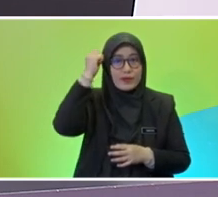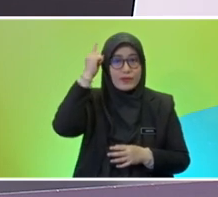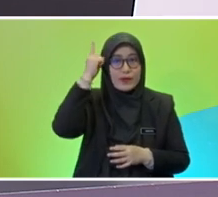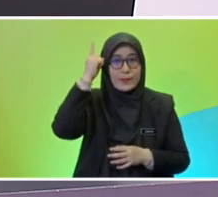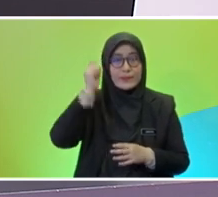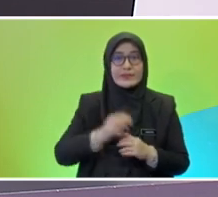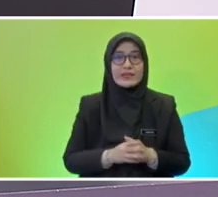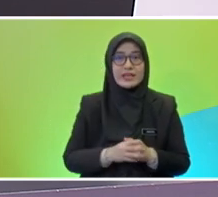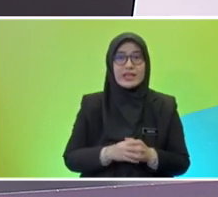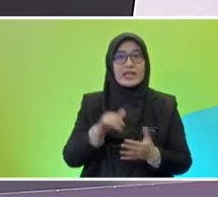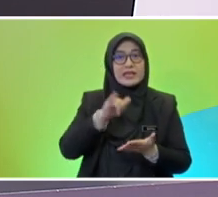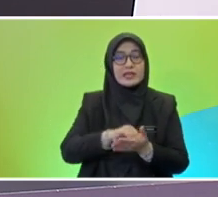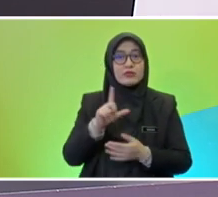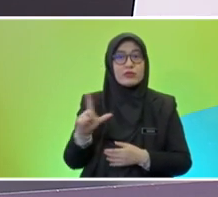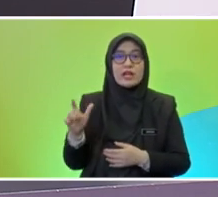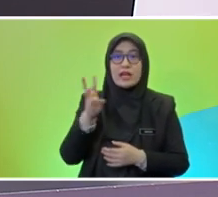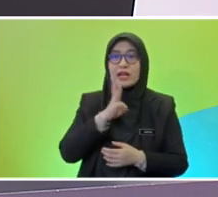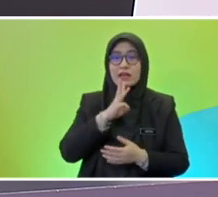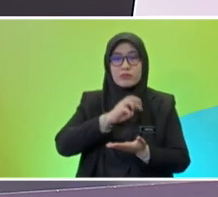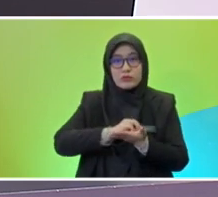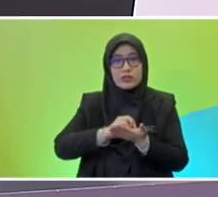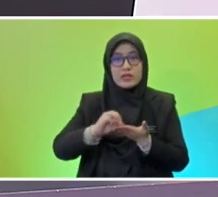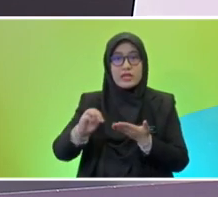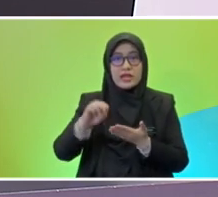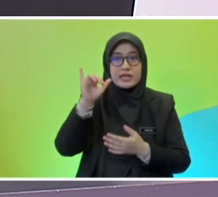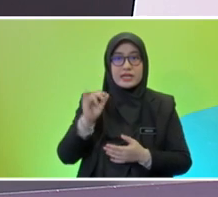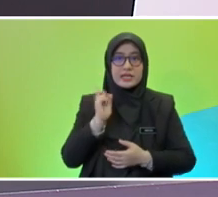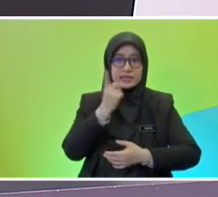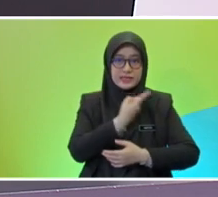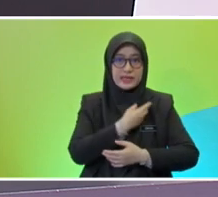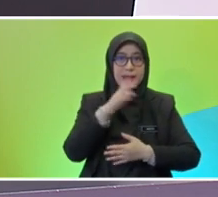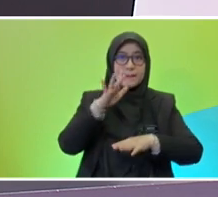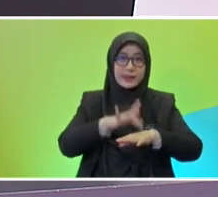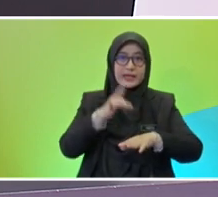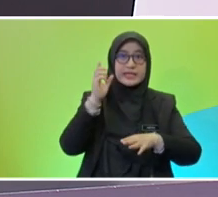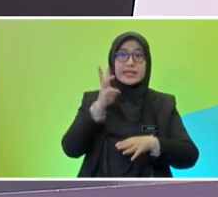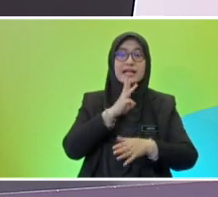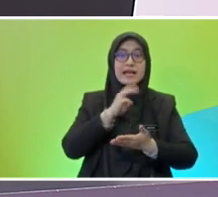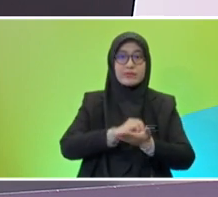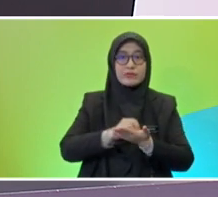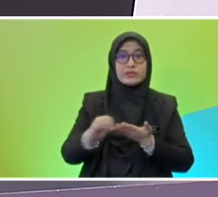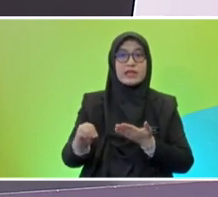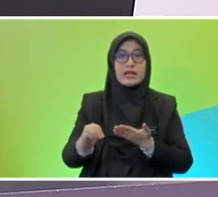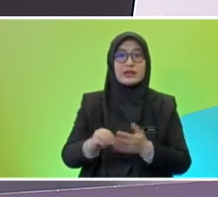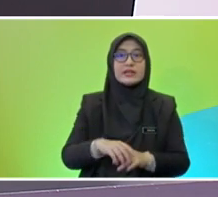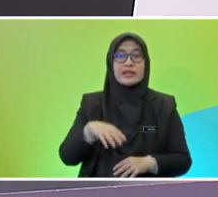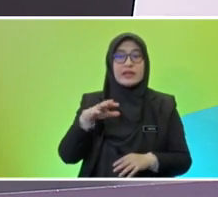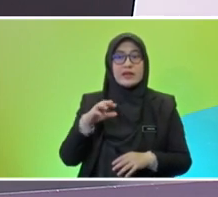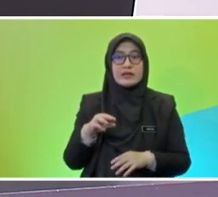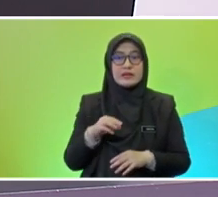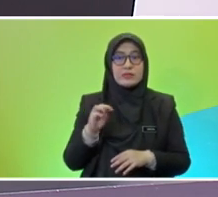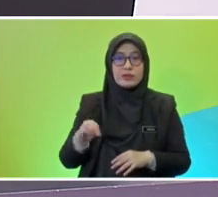air mutlak yang boleh dipanggil sebagai rumah mungkin biasa menggunakan air